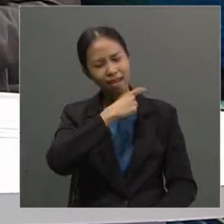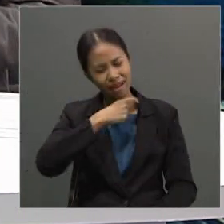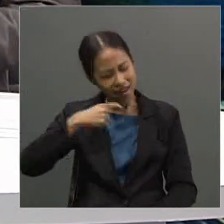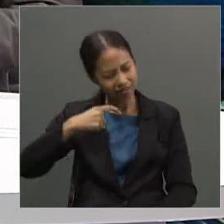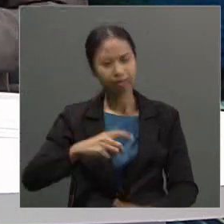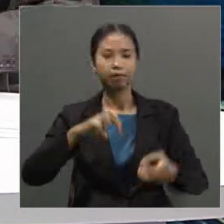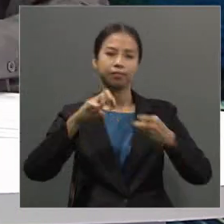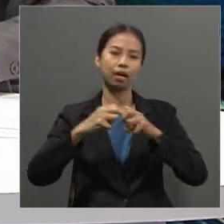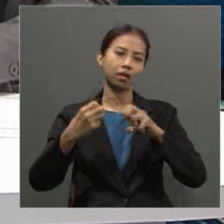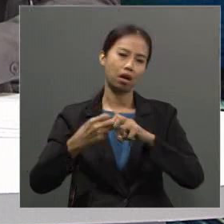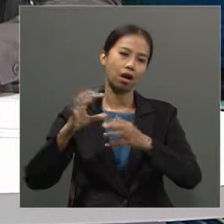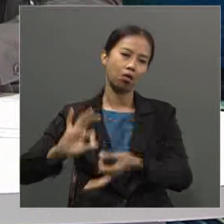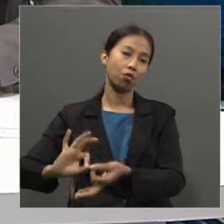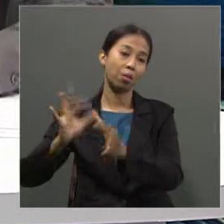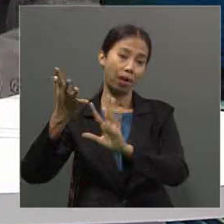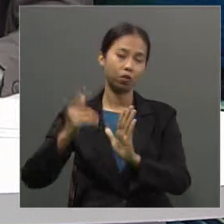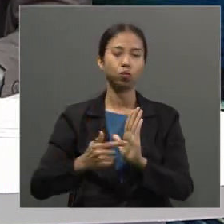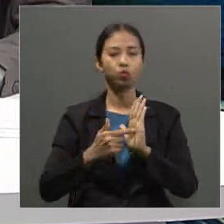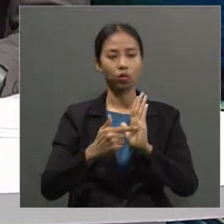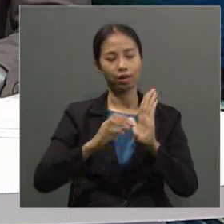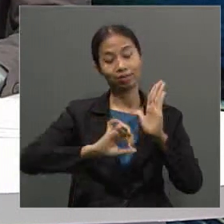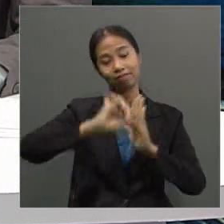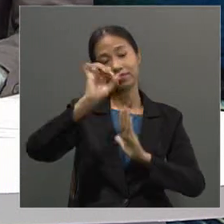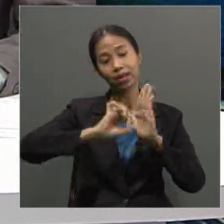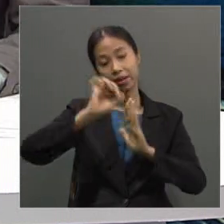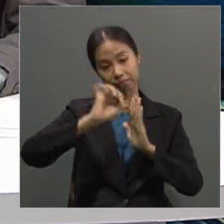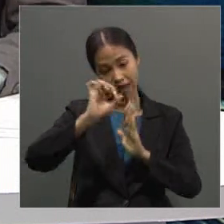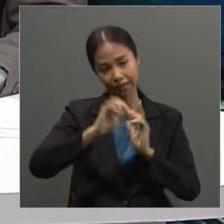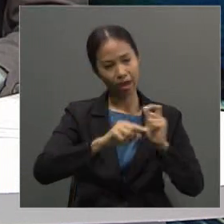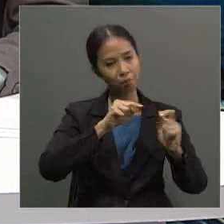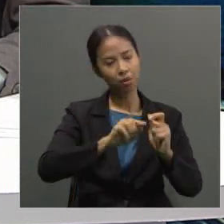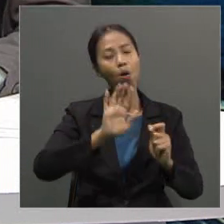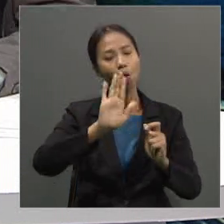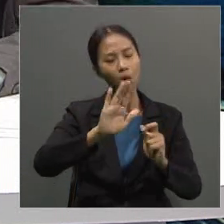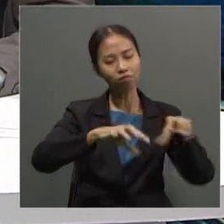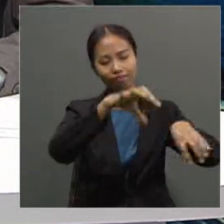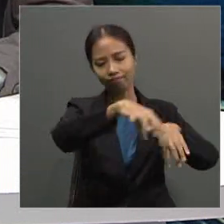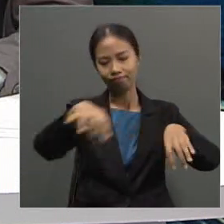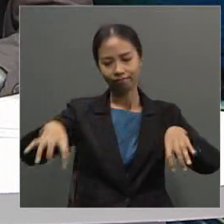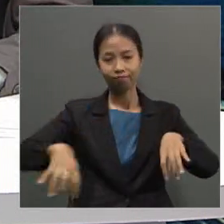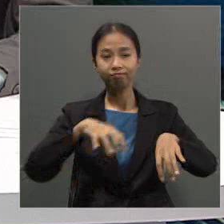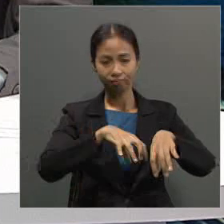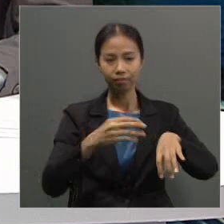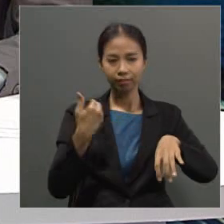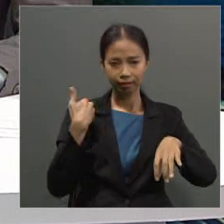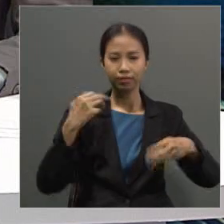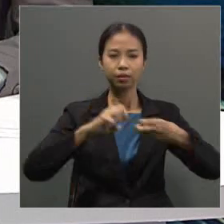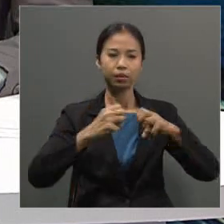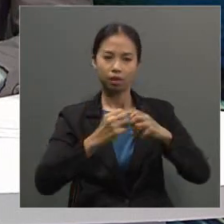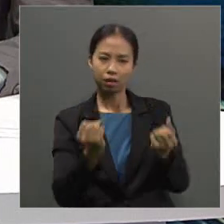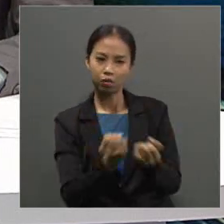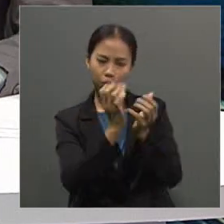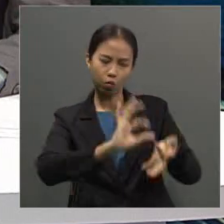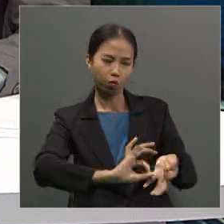ที่เกิดปัญหาไฟป่าอย่างที่เชียงใหม่ครับหลายพื้นที่หลายอำเภอของจังหวัดเชียงใหม่เองเนี่ยนะครับตอนนี้เกิดเรื่องของไฟป่า